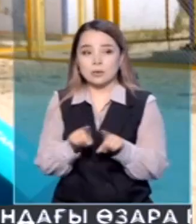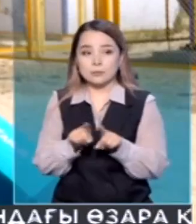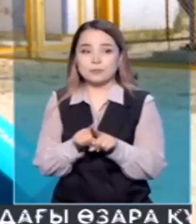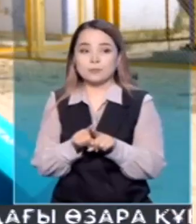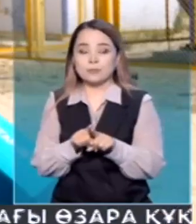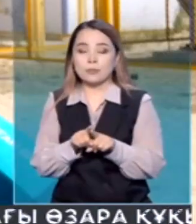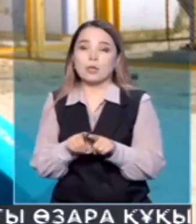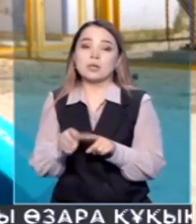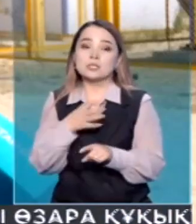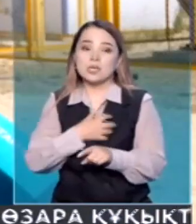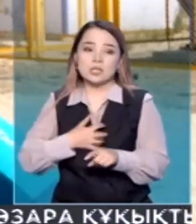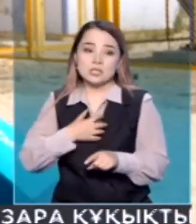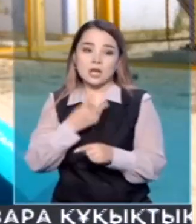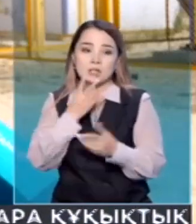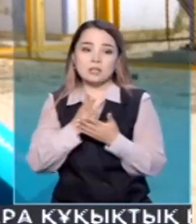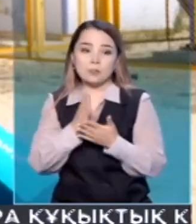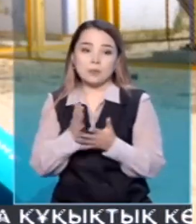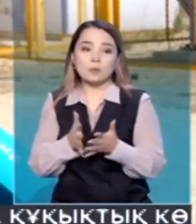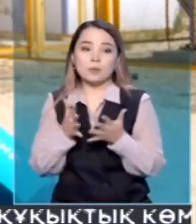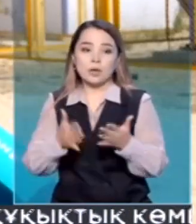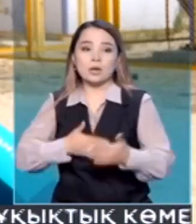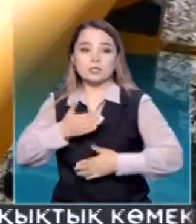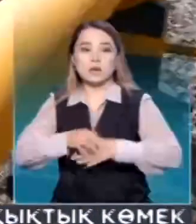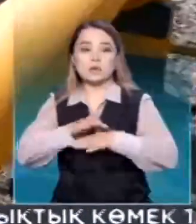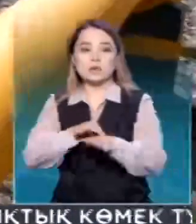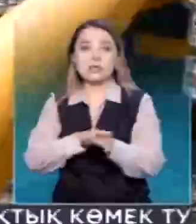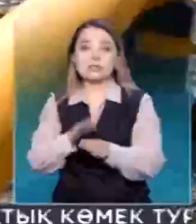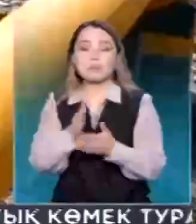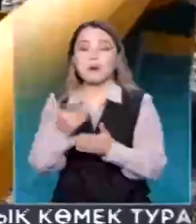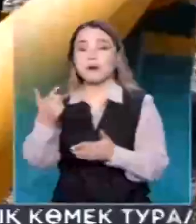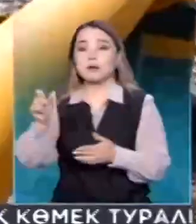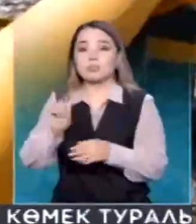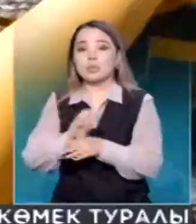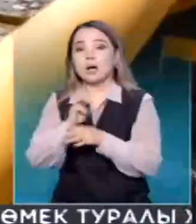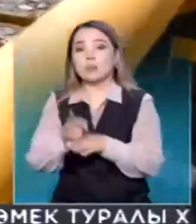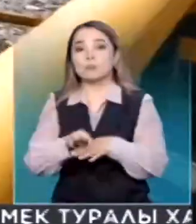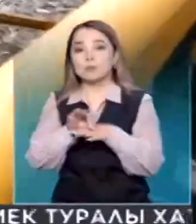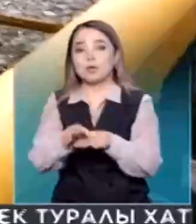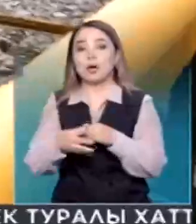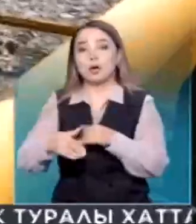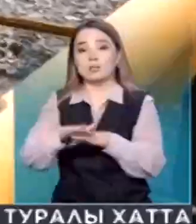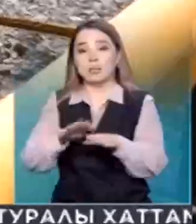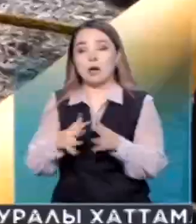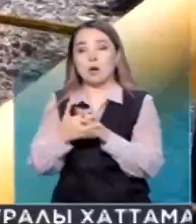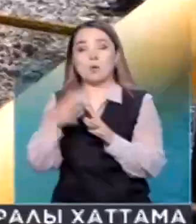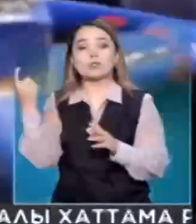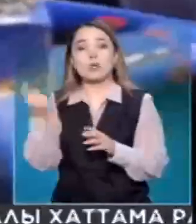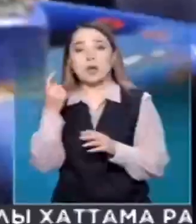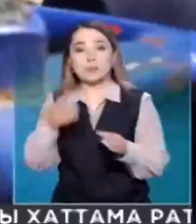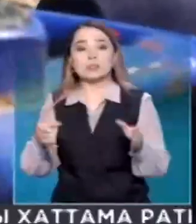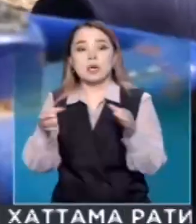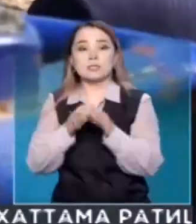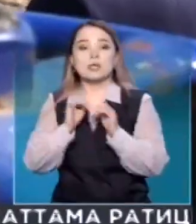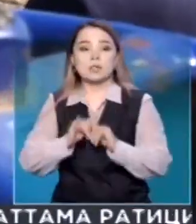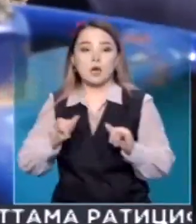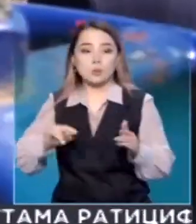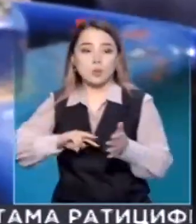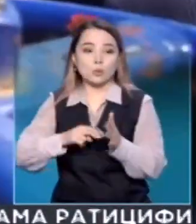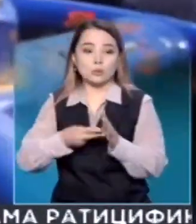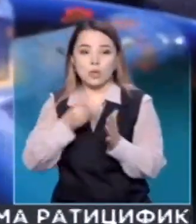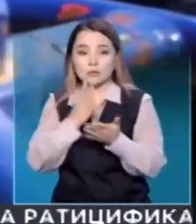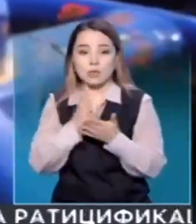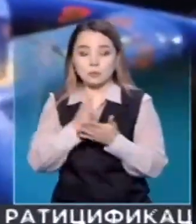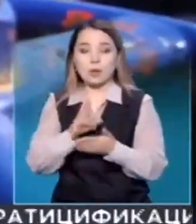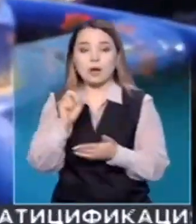бизнестерлерге негізінде ең тиімді серпін береді. Газбен қамту арқылы аймақта ауыл шаруашылығы саласын дамыту көзделген.